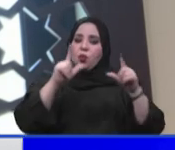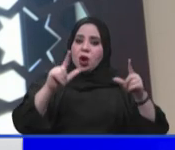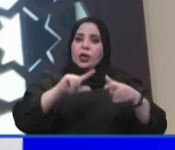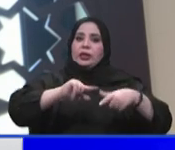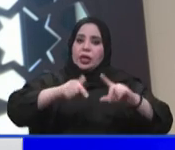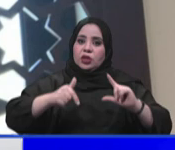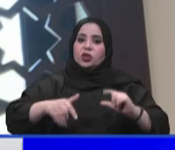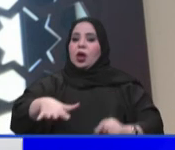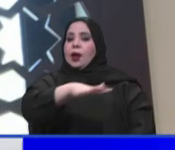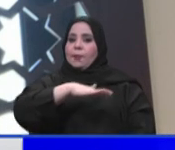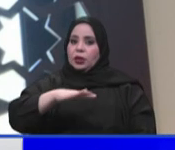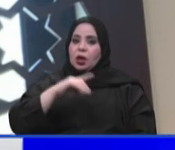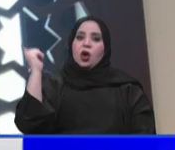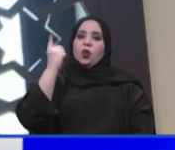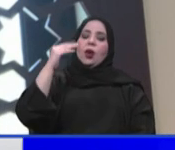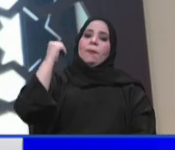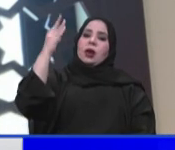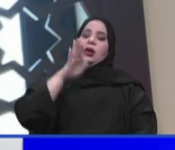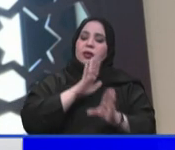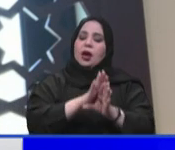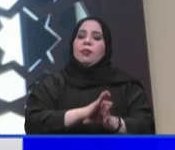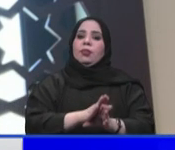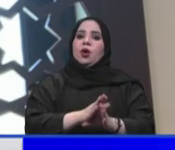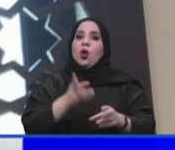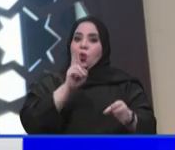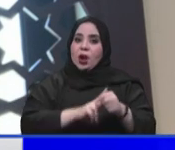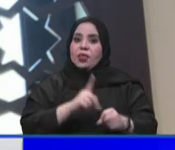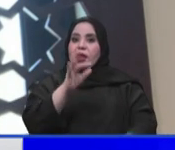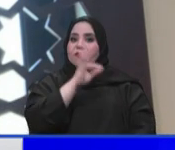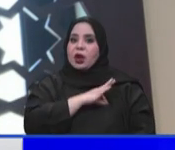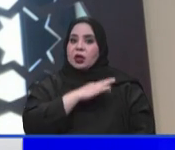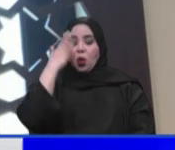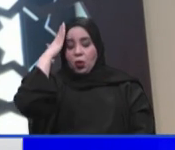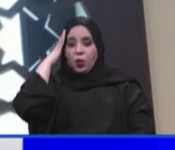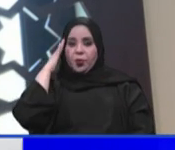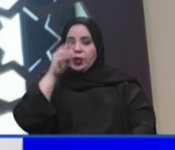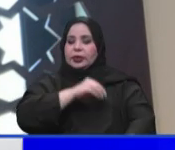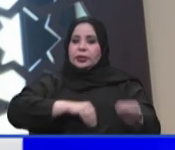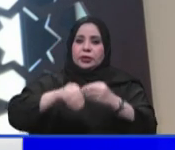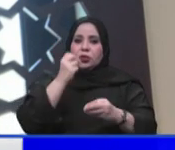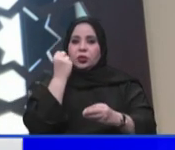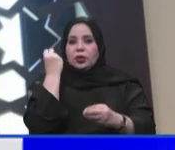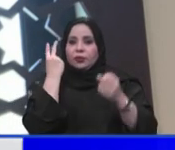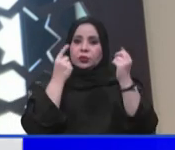مستوى المنطقة، وذلك الاستفادة من الخبرات الموجودة وفتح أسواق جديدة في المنطقة.